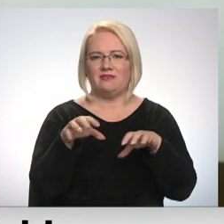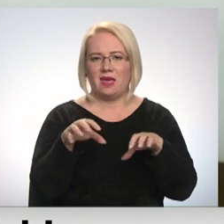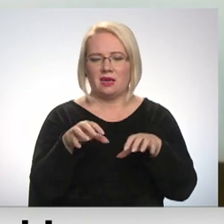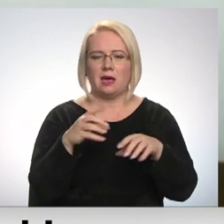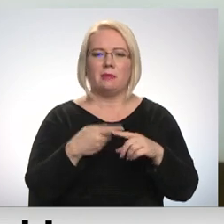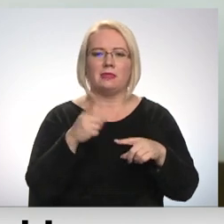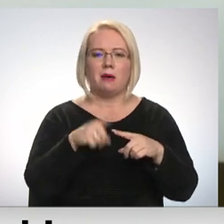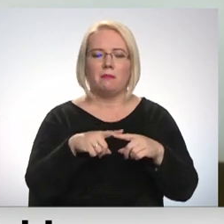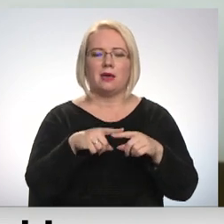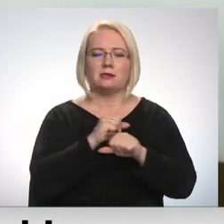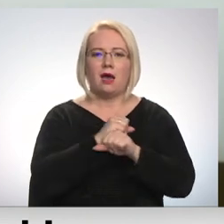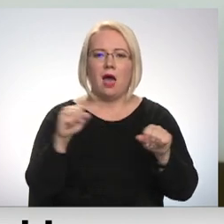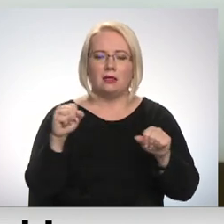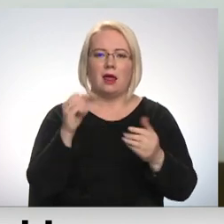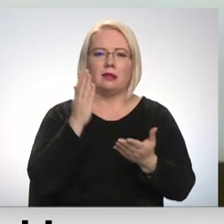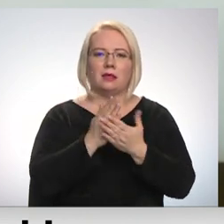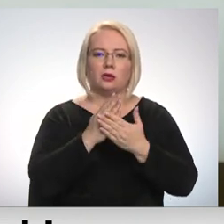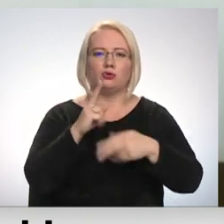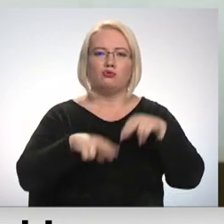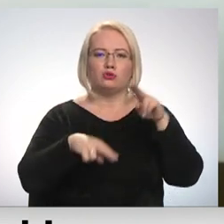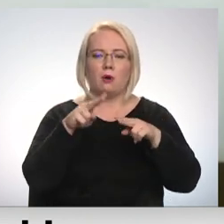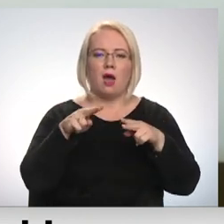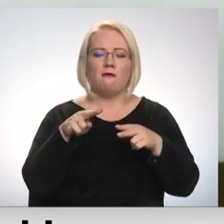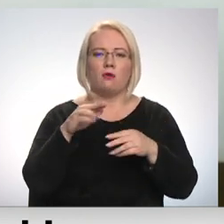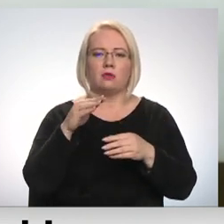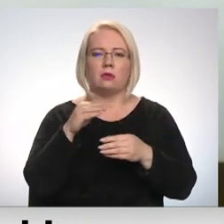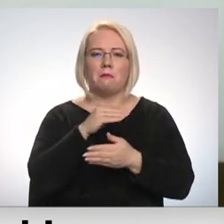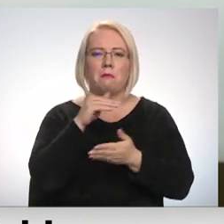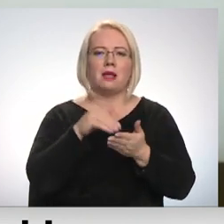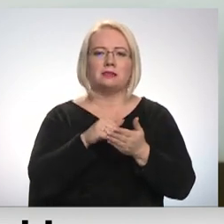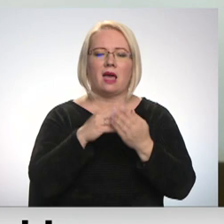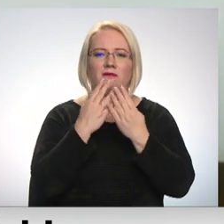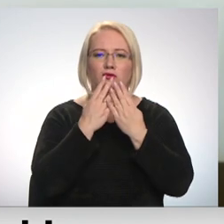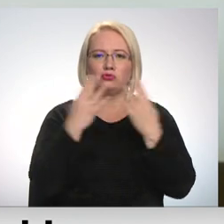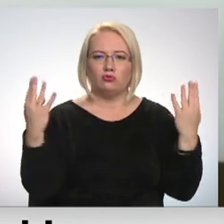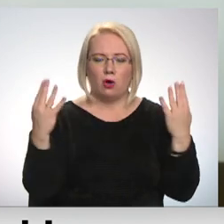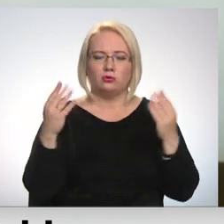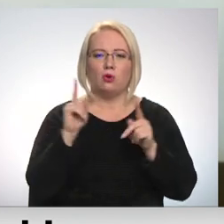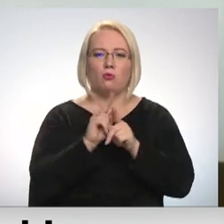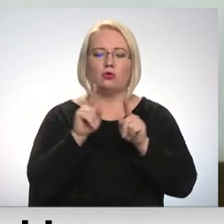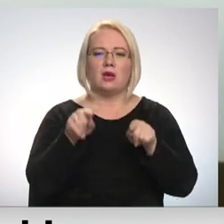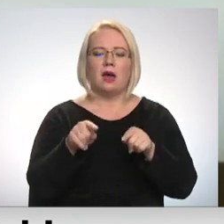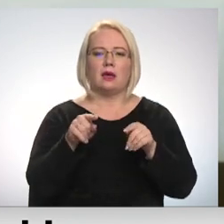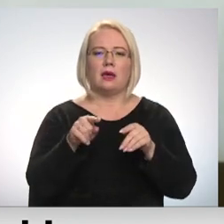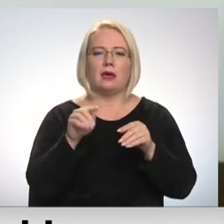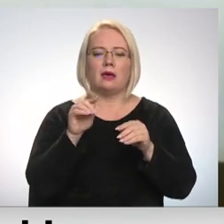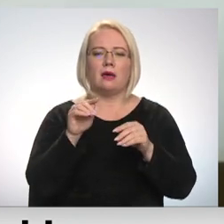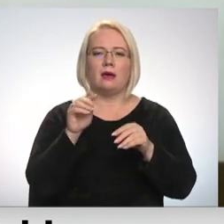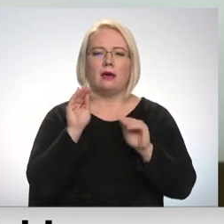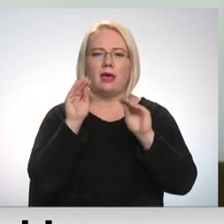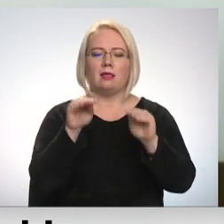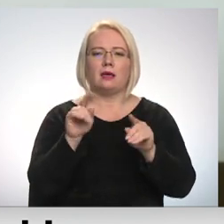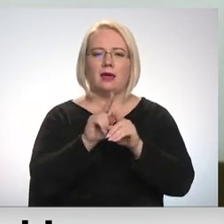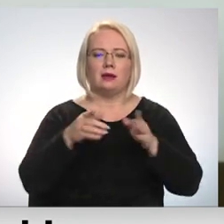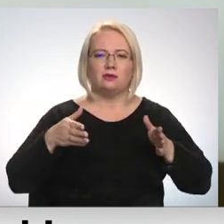jo ātrāk tiks uzbūvēts pastāvīgs žogs, kur tiks ievērtēta arī dzīvnieku migrācijas ceļi, jo